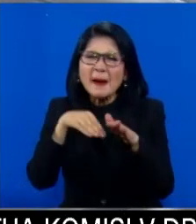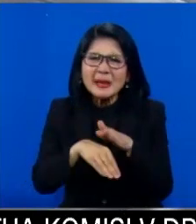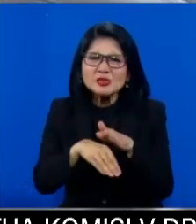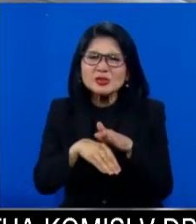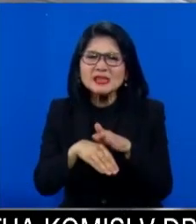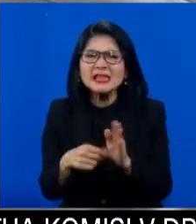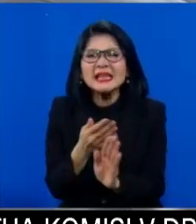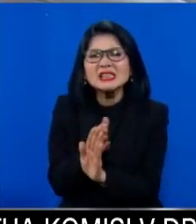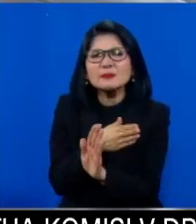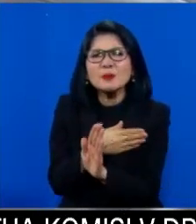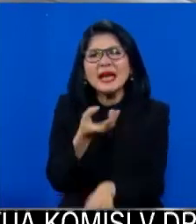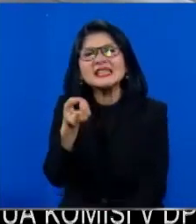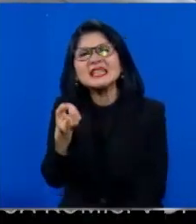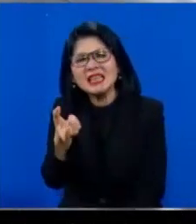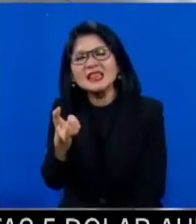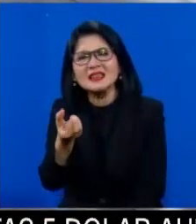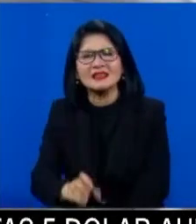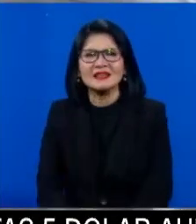awal, dan window awal itu kan